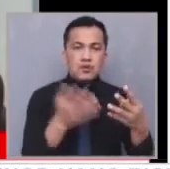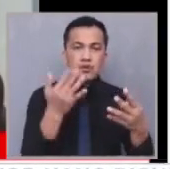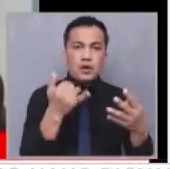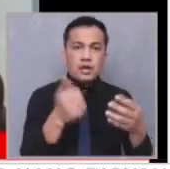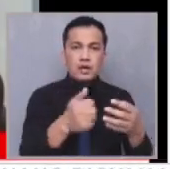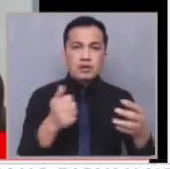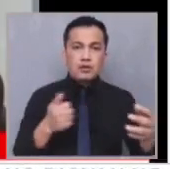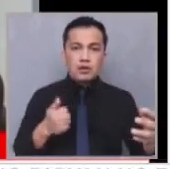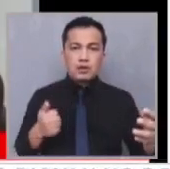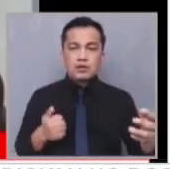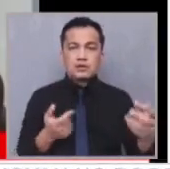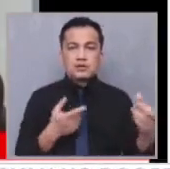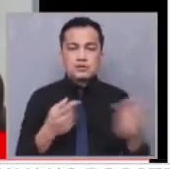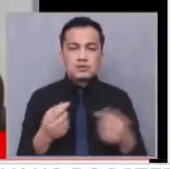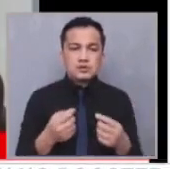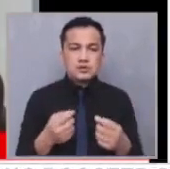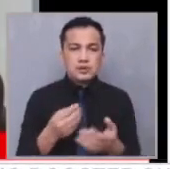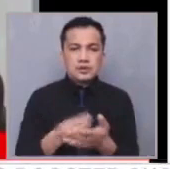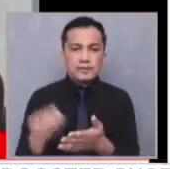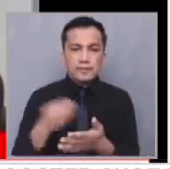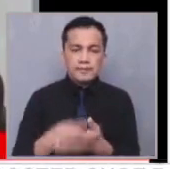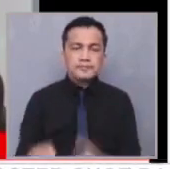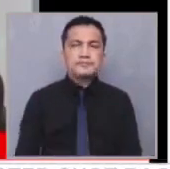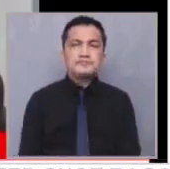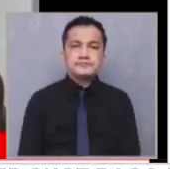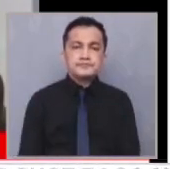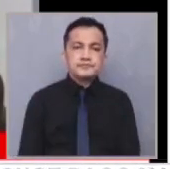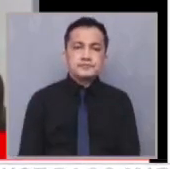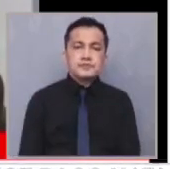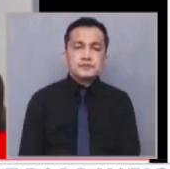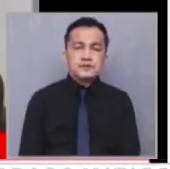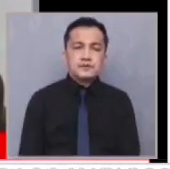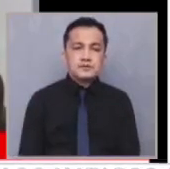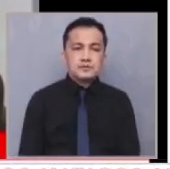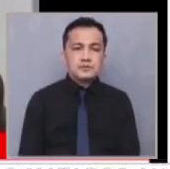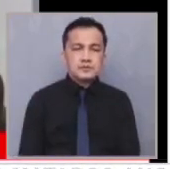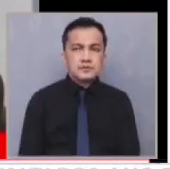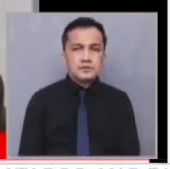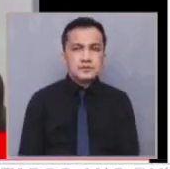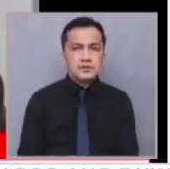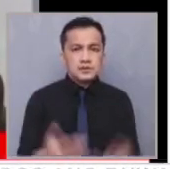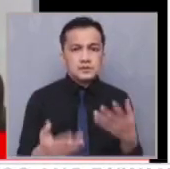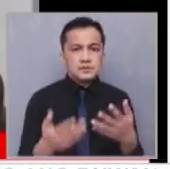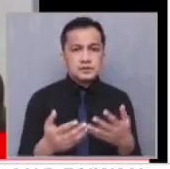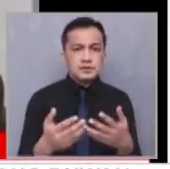ginagawang procurement. And may additional challenges